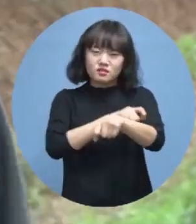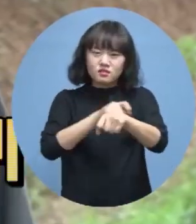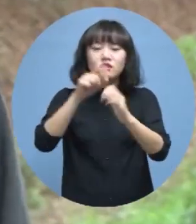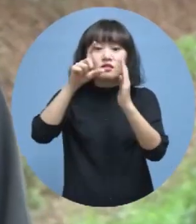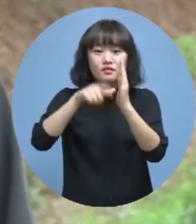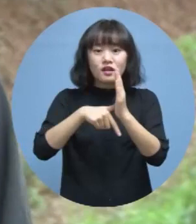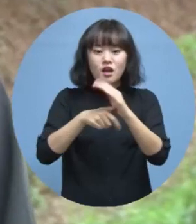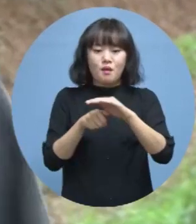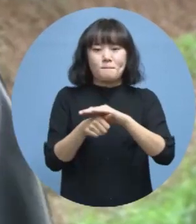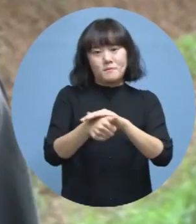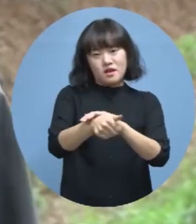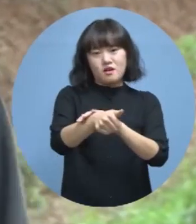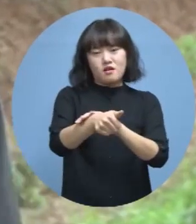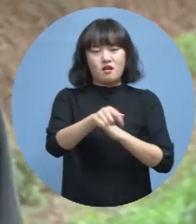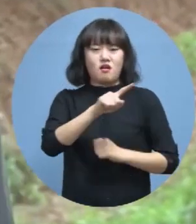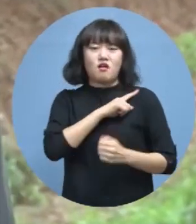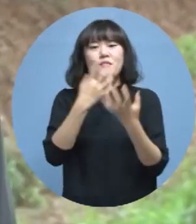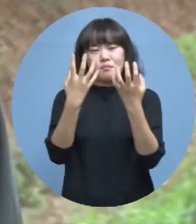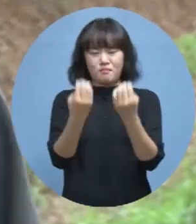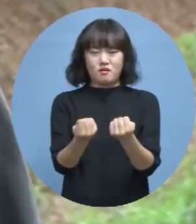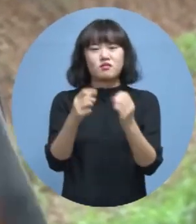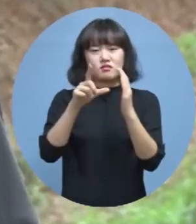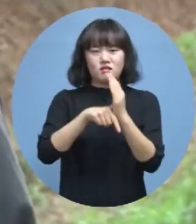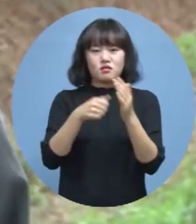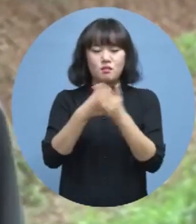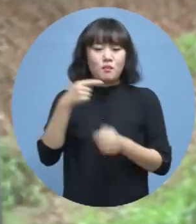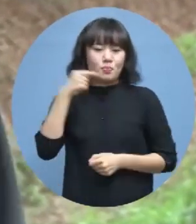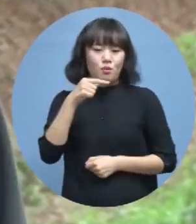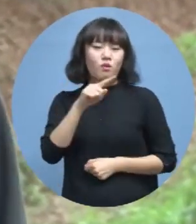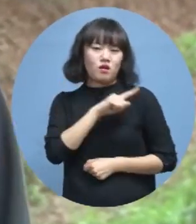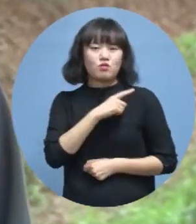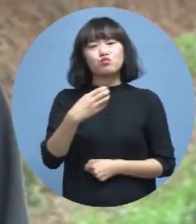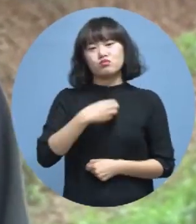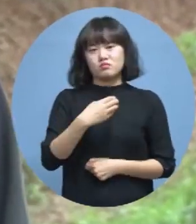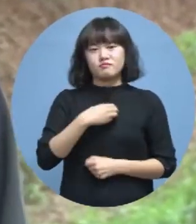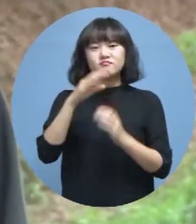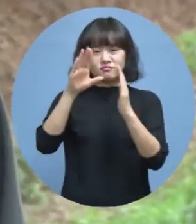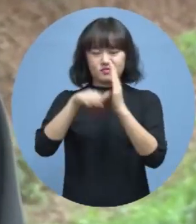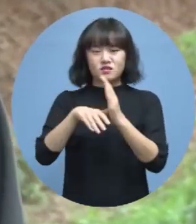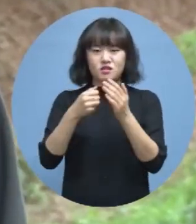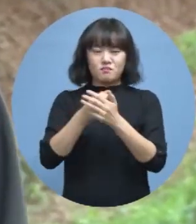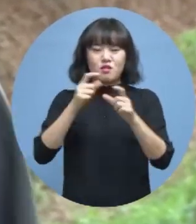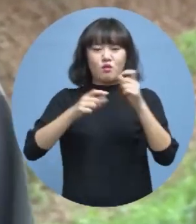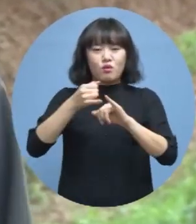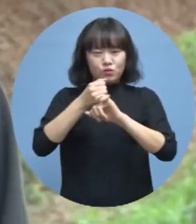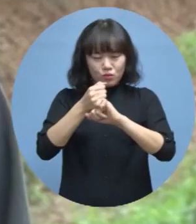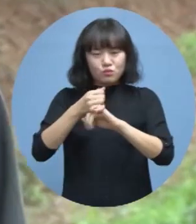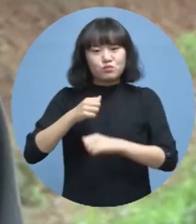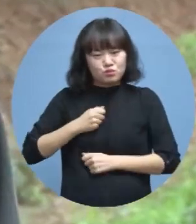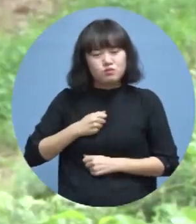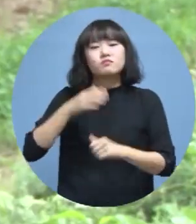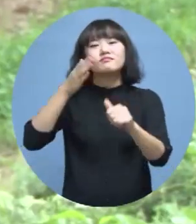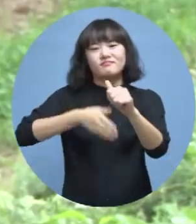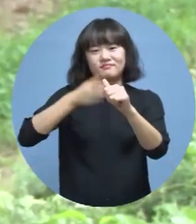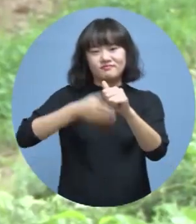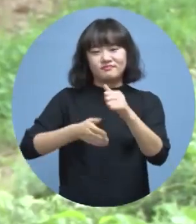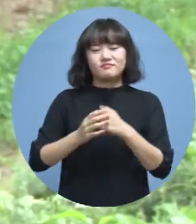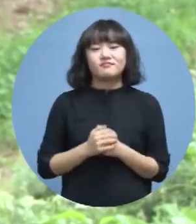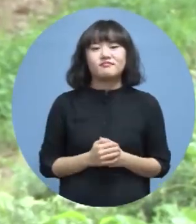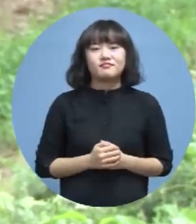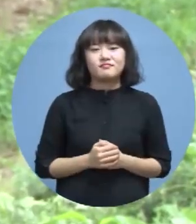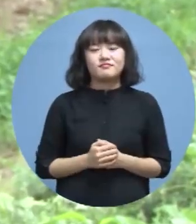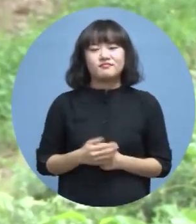이 시기에 뱀은 번식기여서 독이 가장 위험할 때이기 때문에 각별한 주의가 요구됩니다.